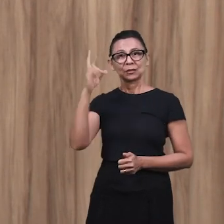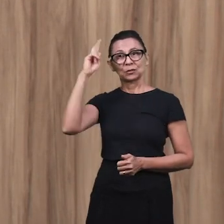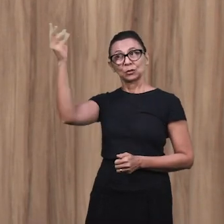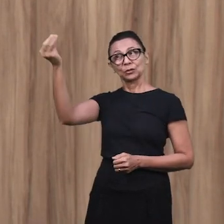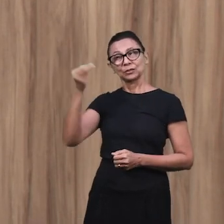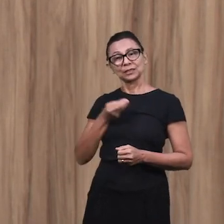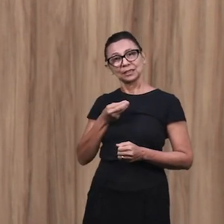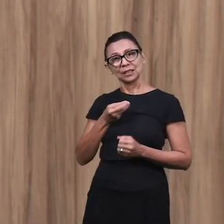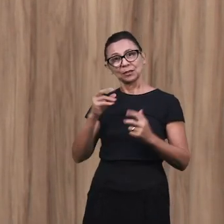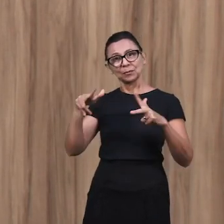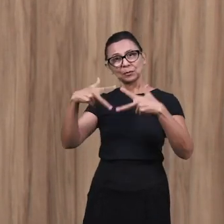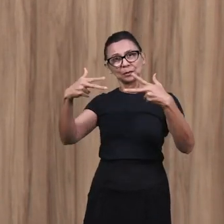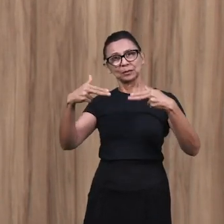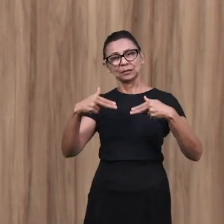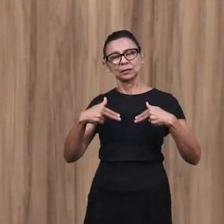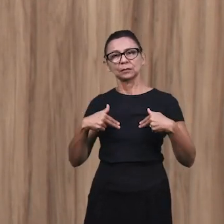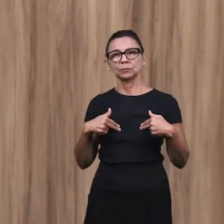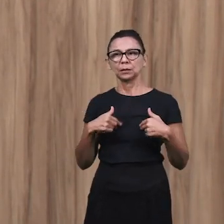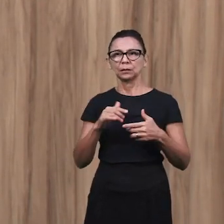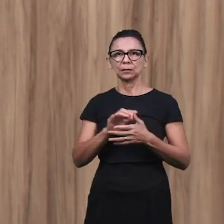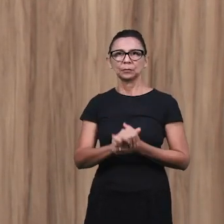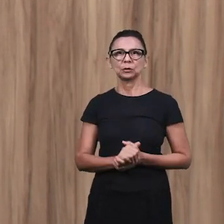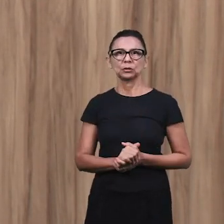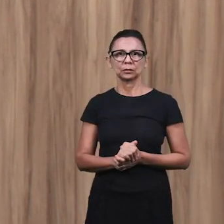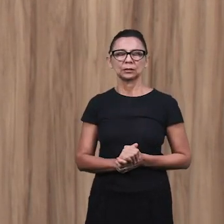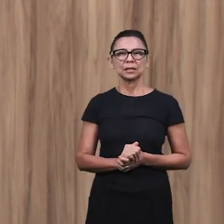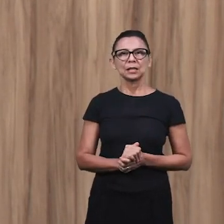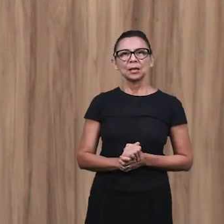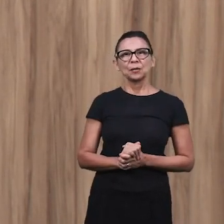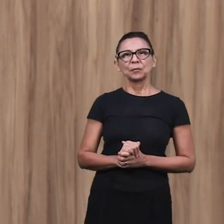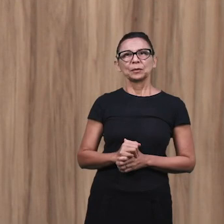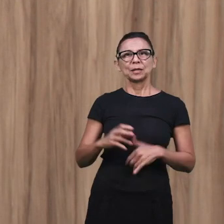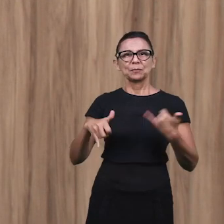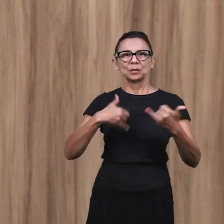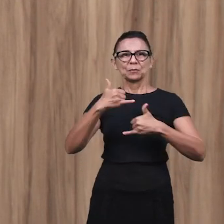héritage. Nous pouvons jouer de